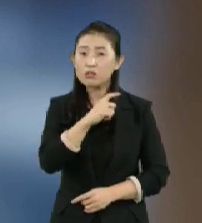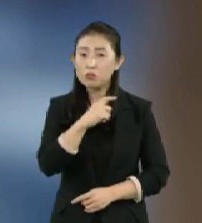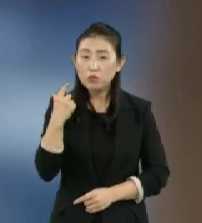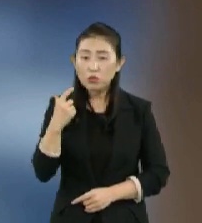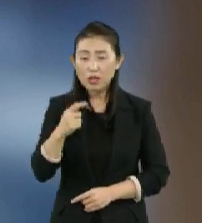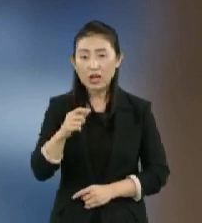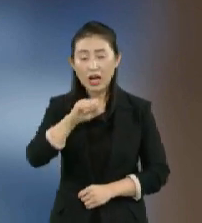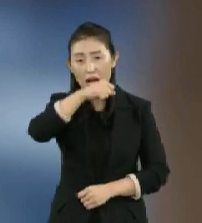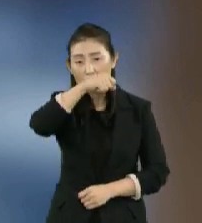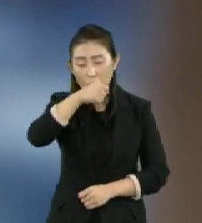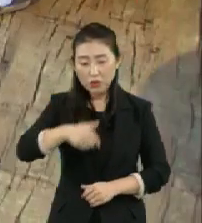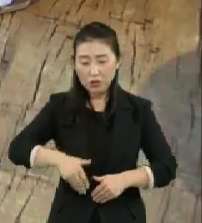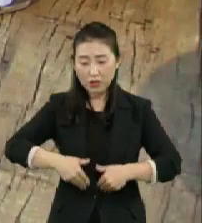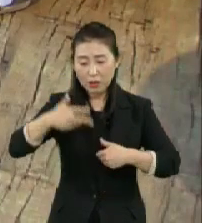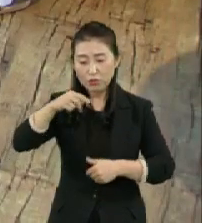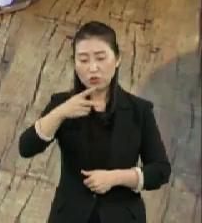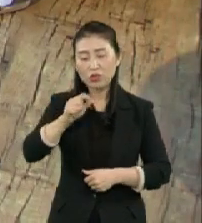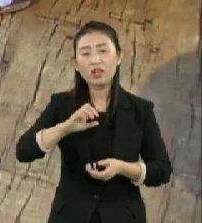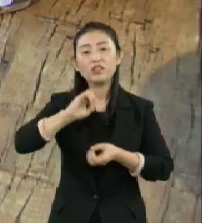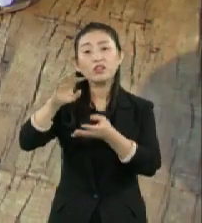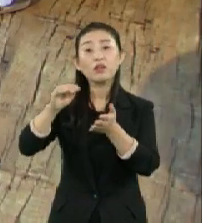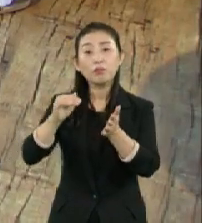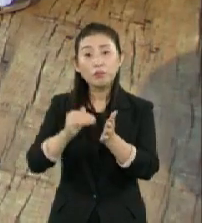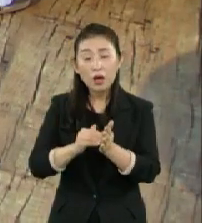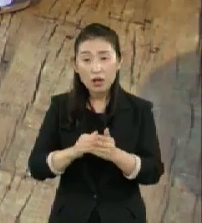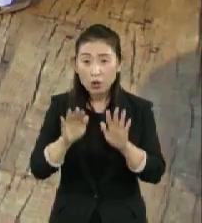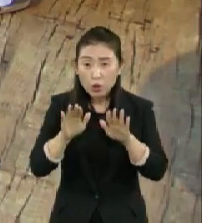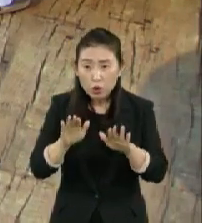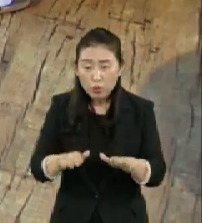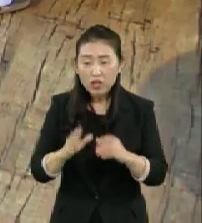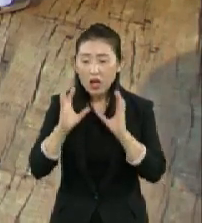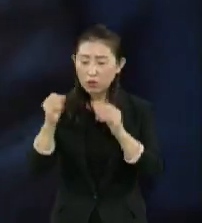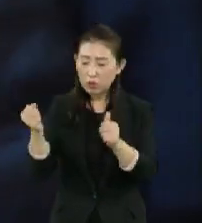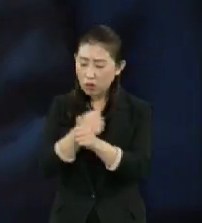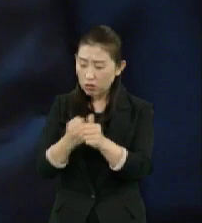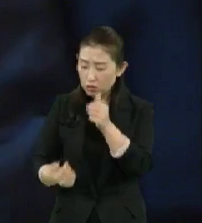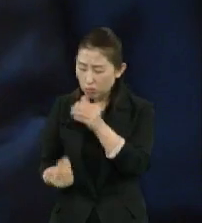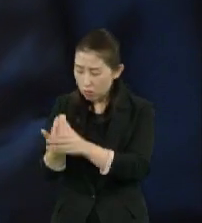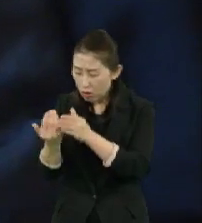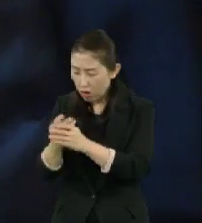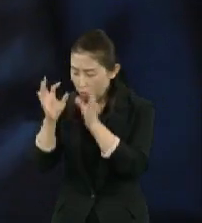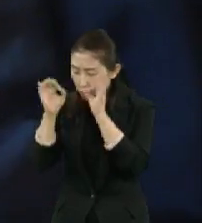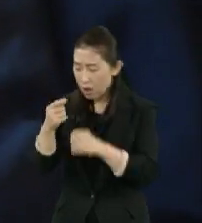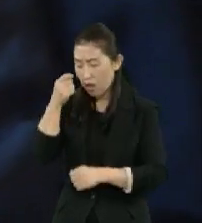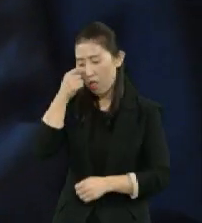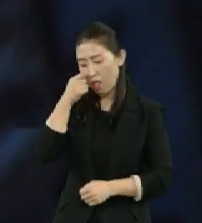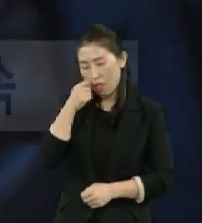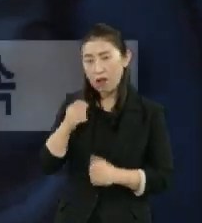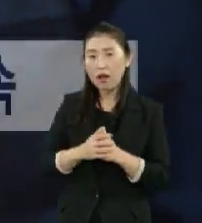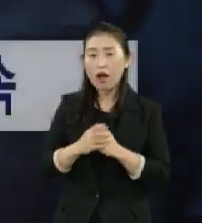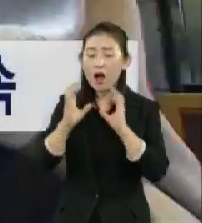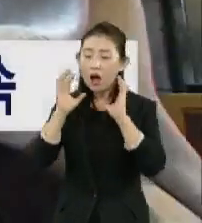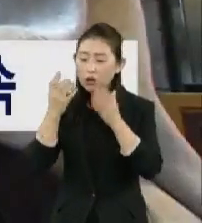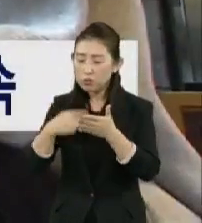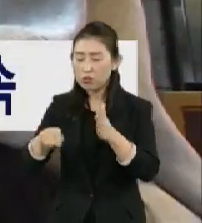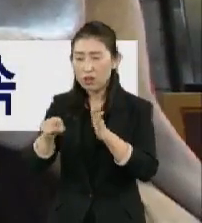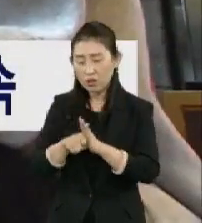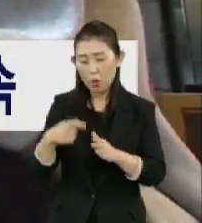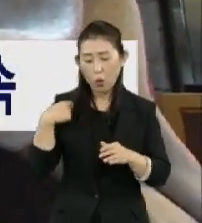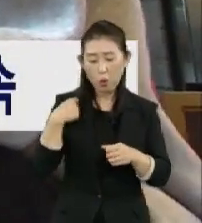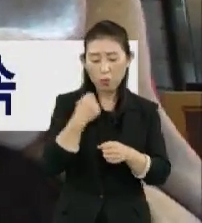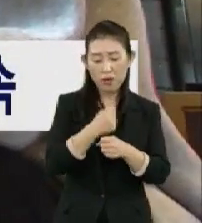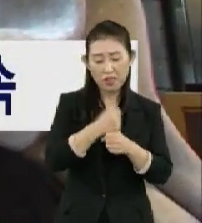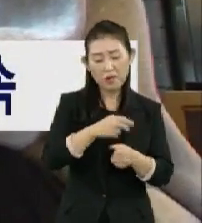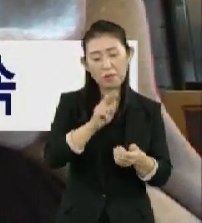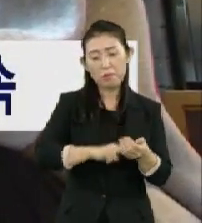아프리카 남수단에 전달했는데 이번 시즌에는 잇따르는 아동학대 사건에 마음 아파하며 학대 피해 아동을 위해 의류를